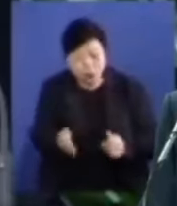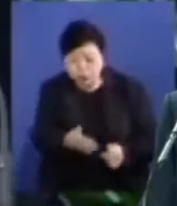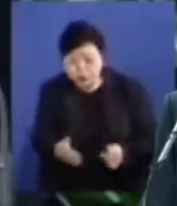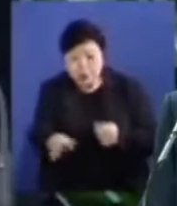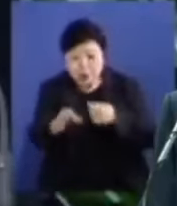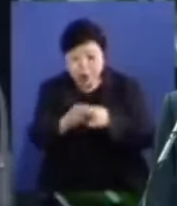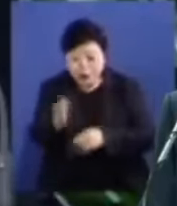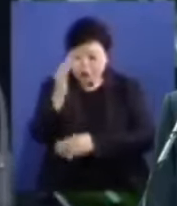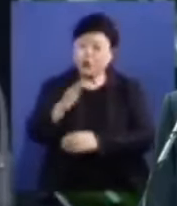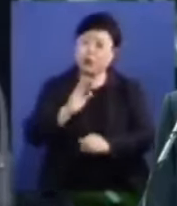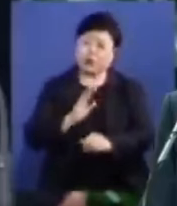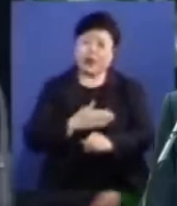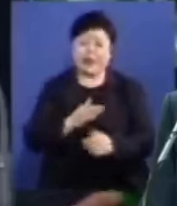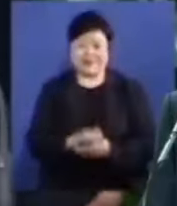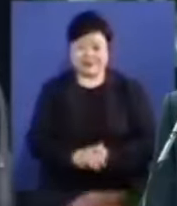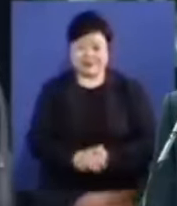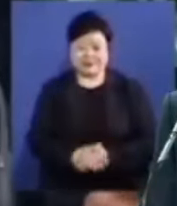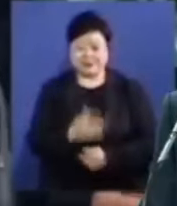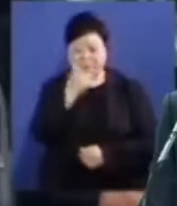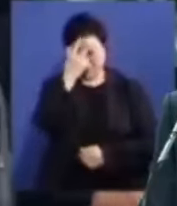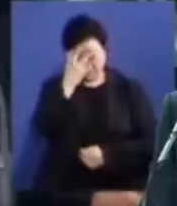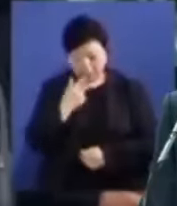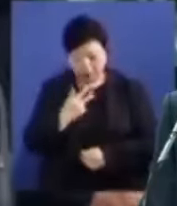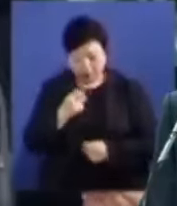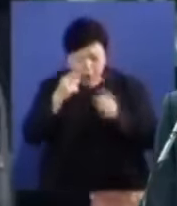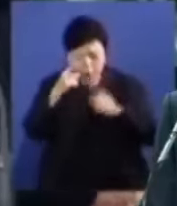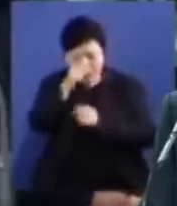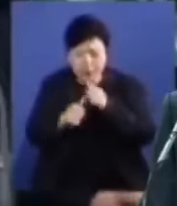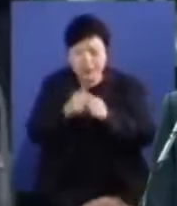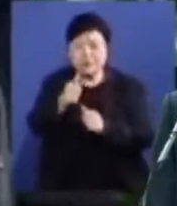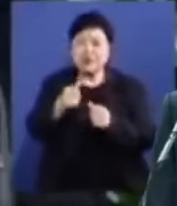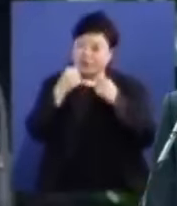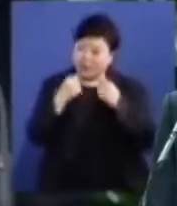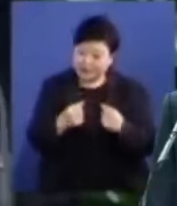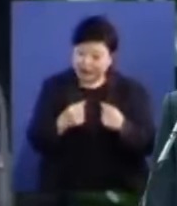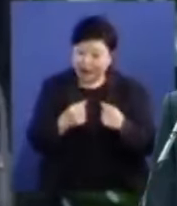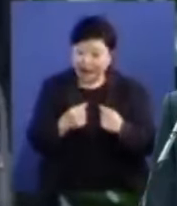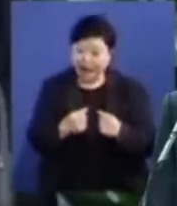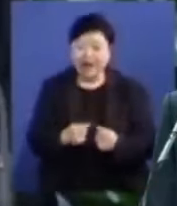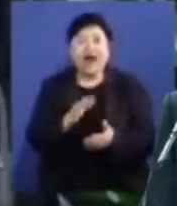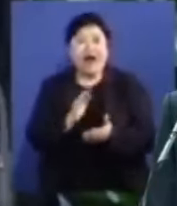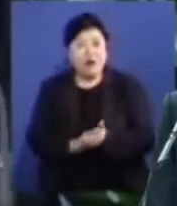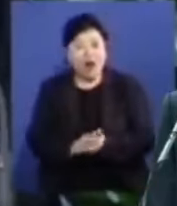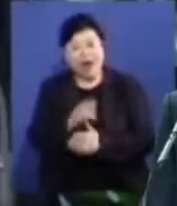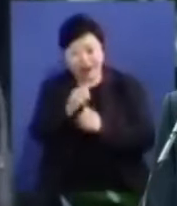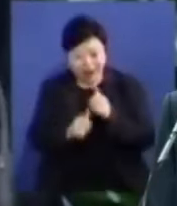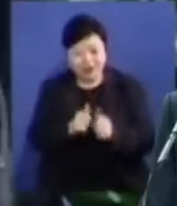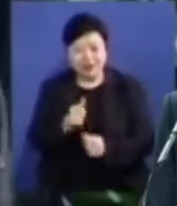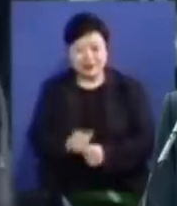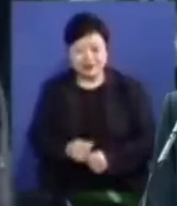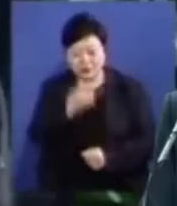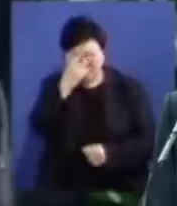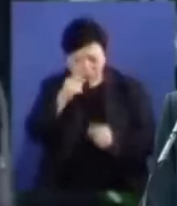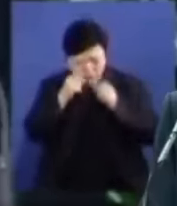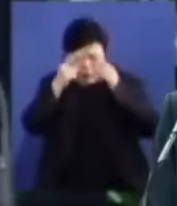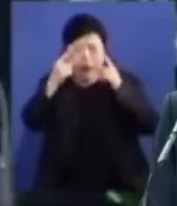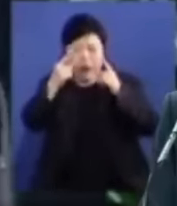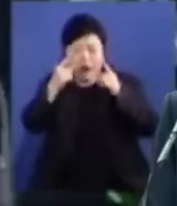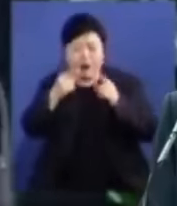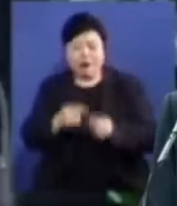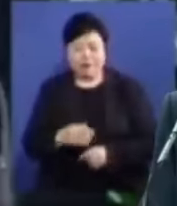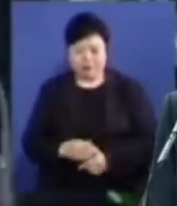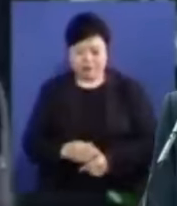설교합니까? 장님의 눈뜨게 한 하나님이 계십니다. 와 하나님 장님을 눈뜨게 했으니